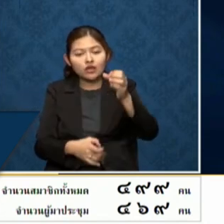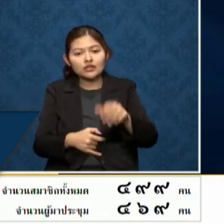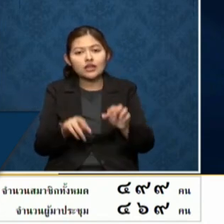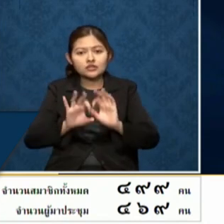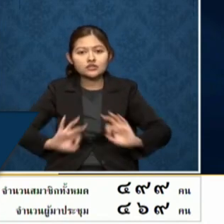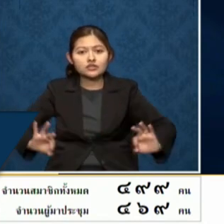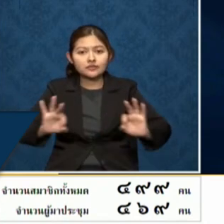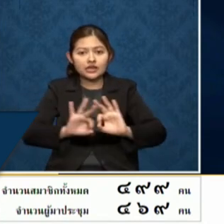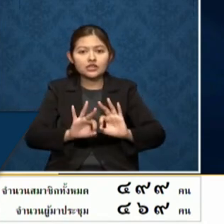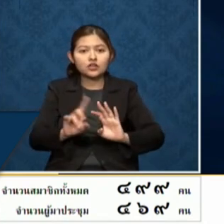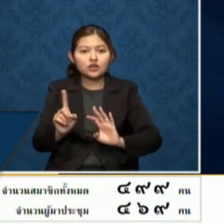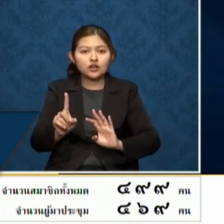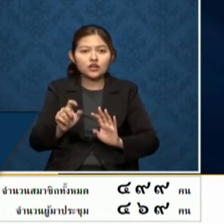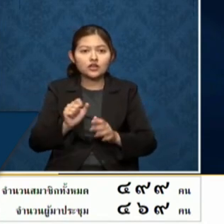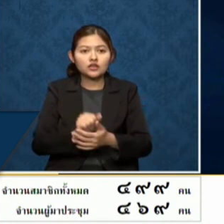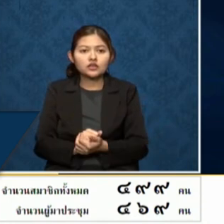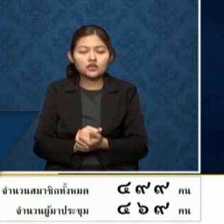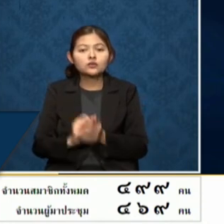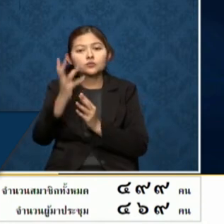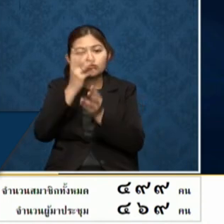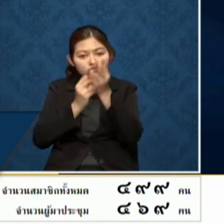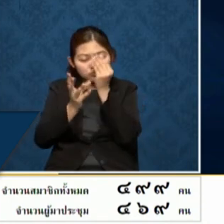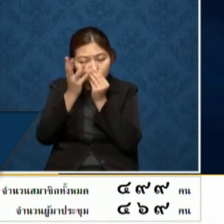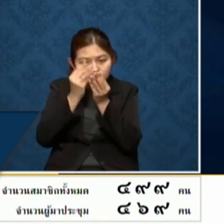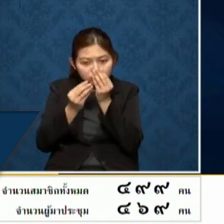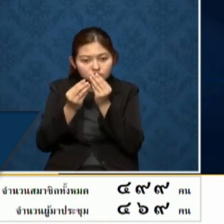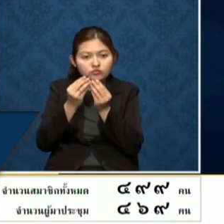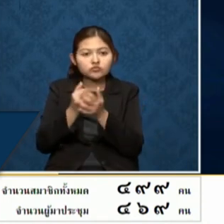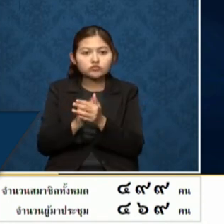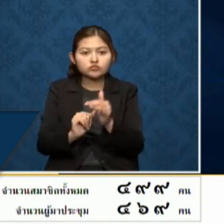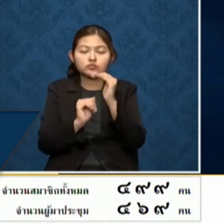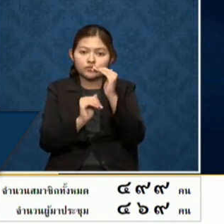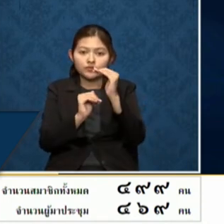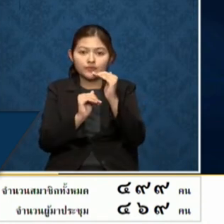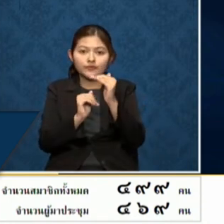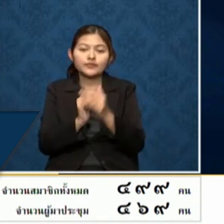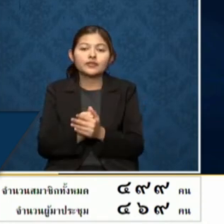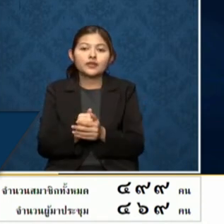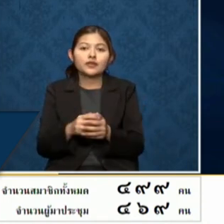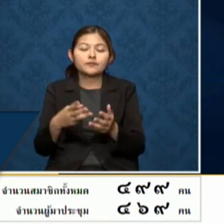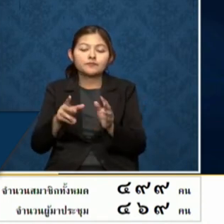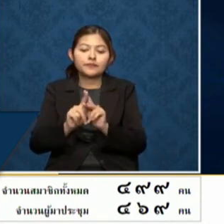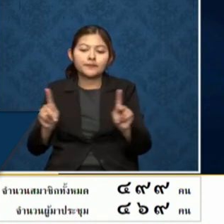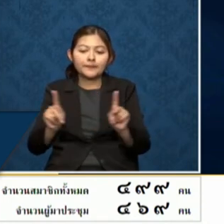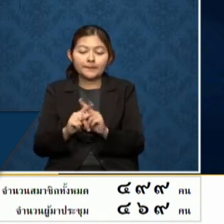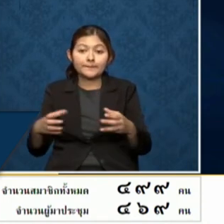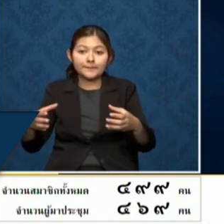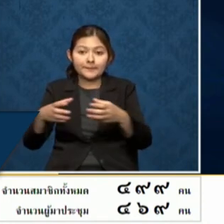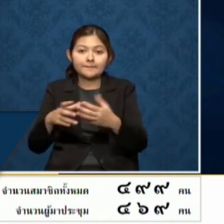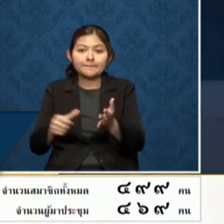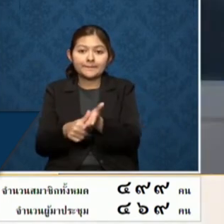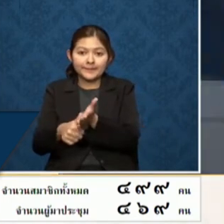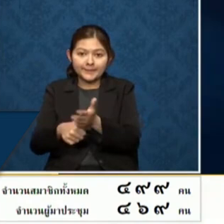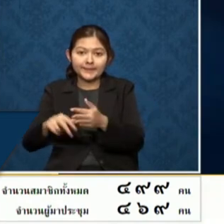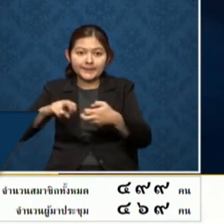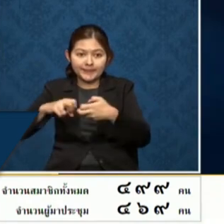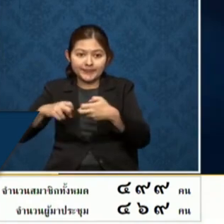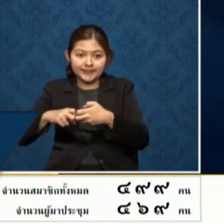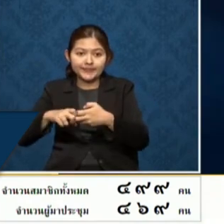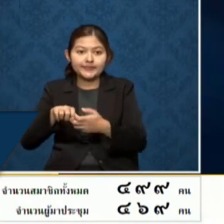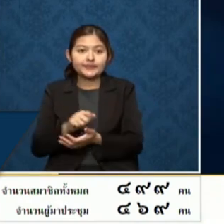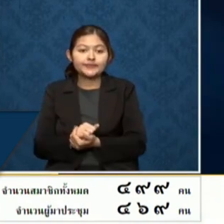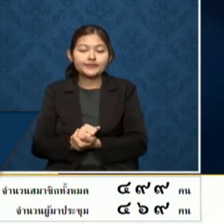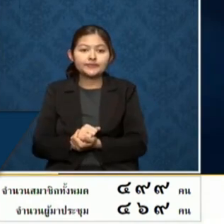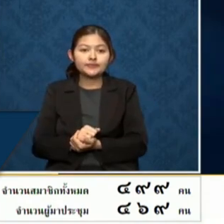ยิ่งครับที่เราจะต้องอ่าศึกษานะครับแล้วก็ตั้งกรรกรรมาธิการวิสามัญชุดนี้นะครับเพื่อแก้ไขปัญหานะครับน้ำ